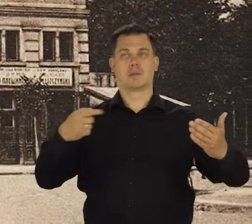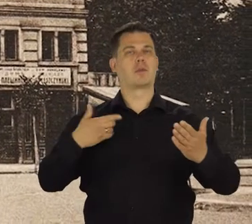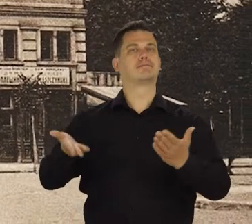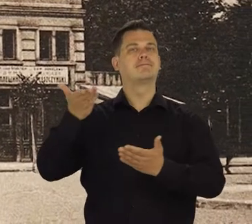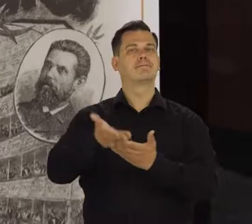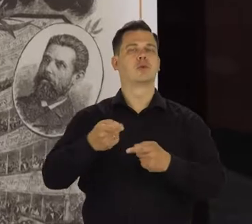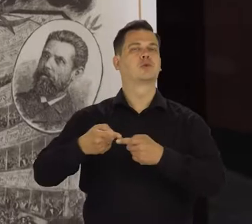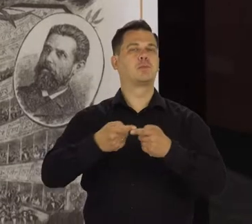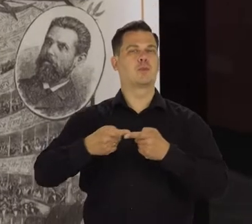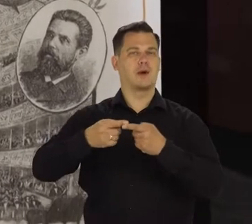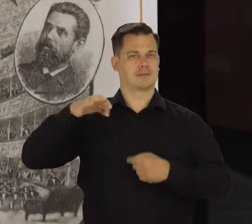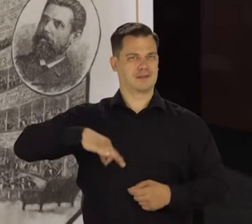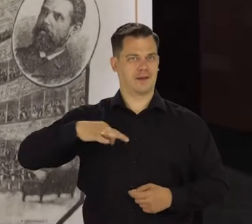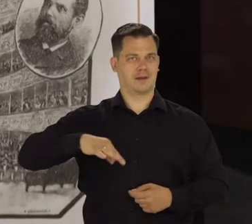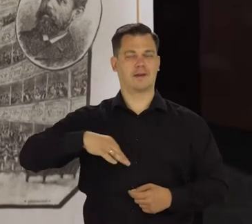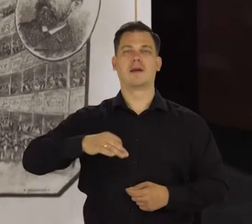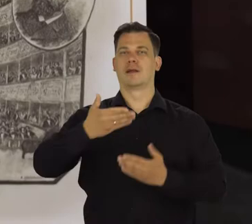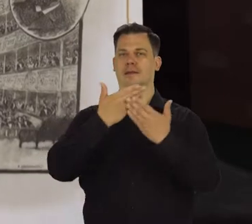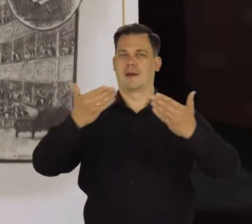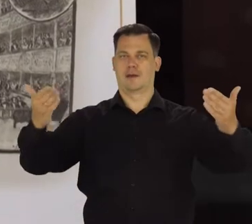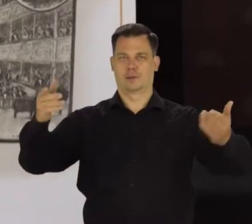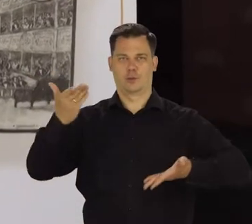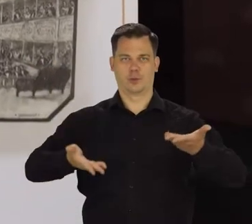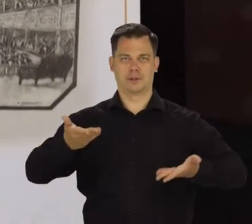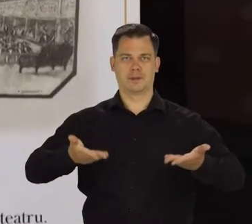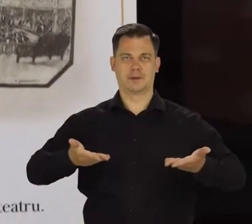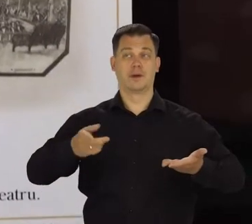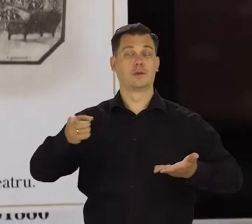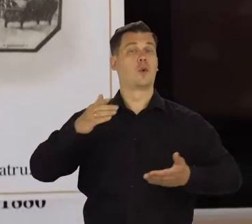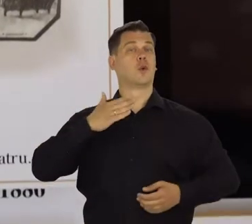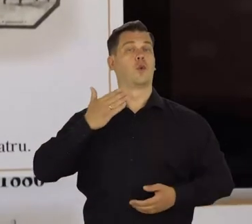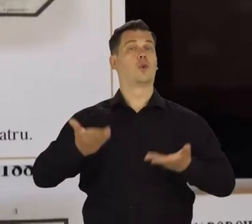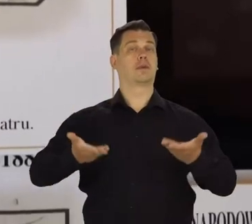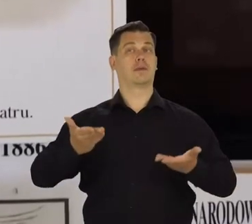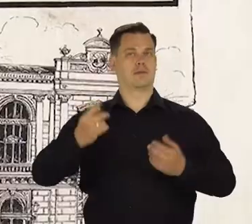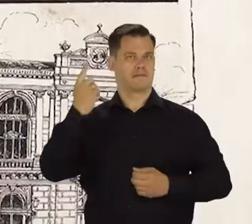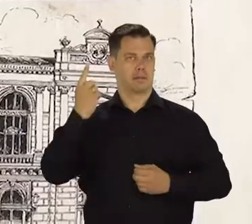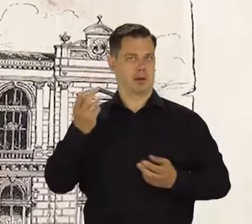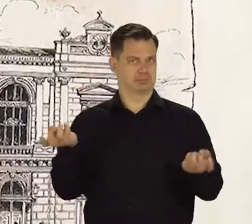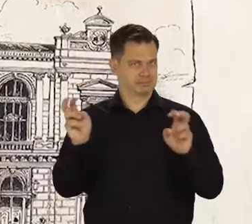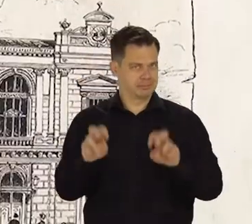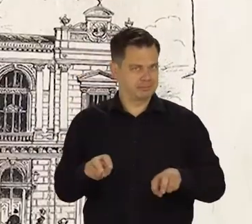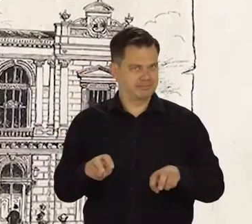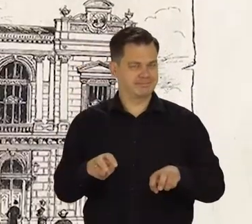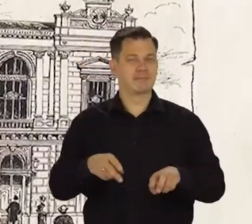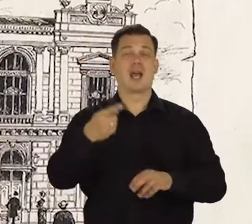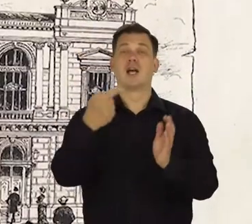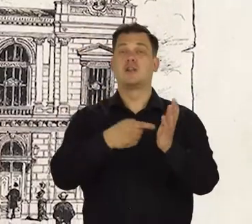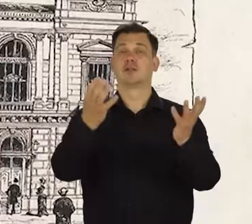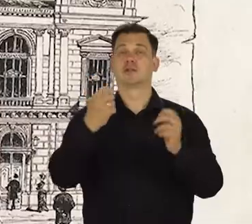Teatr powstał z inicjatywy spółki cywilnej Teatr Lubelski, zawiązanej przez lubelskich przemysłowców.